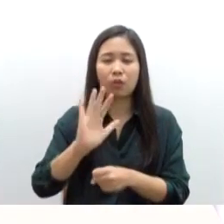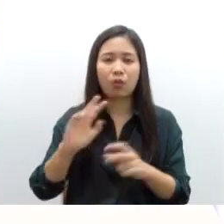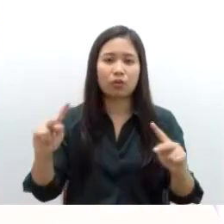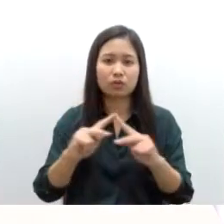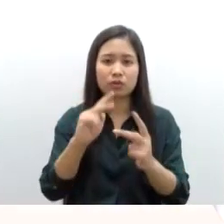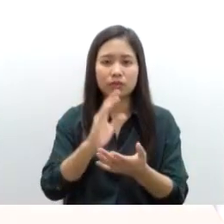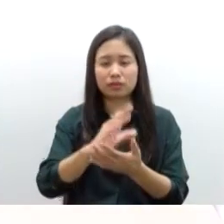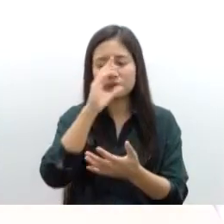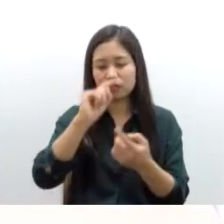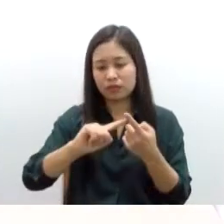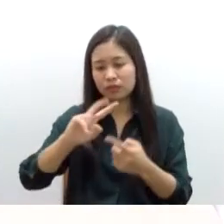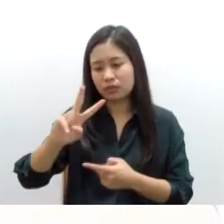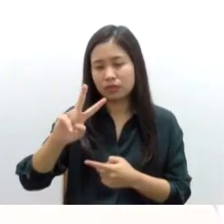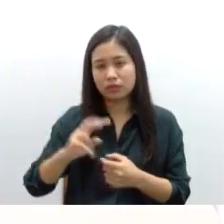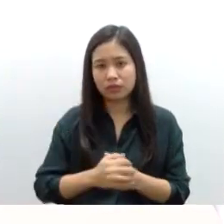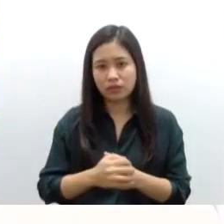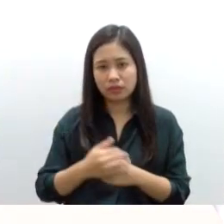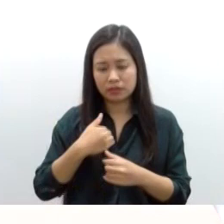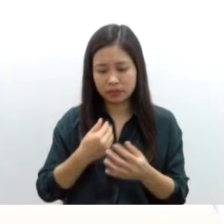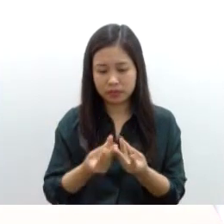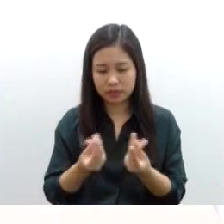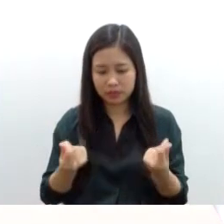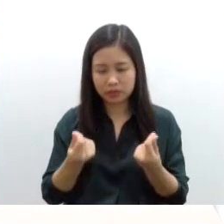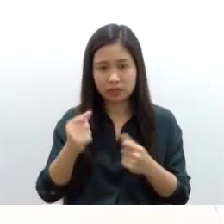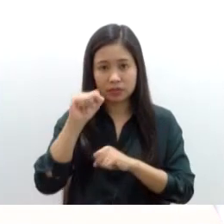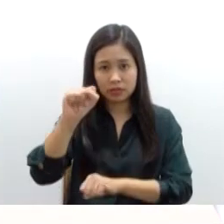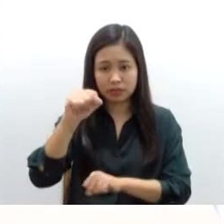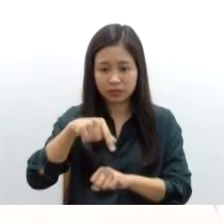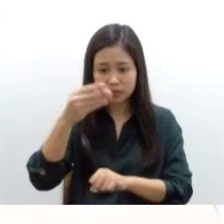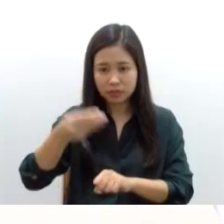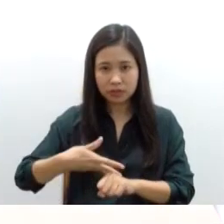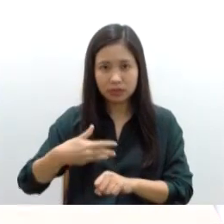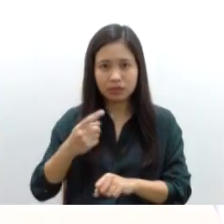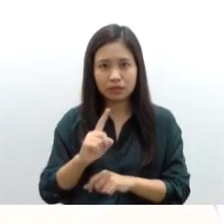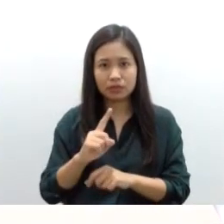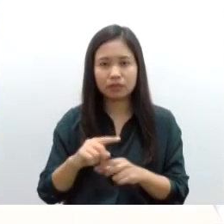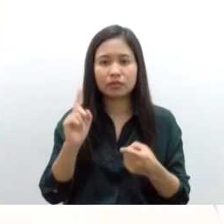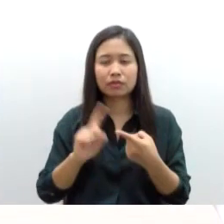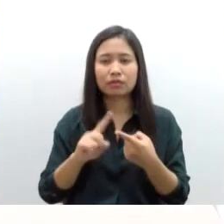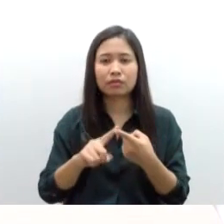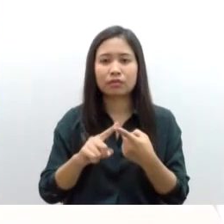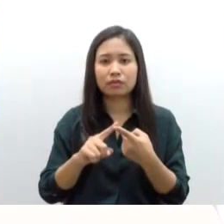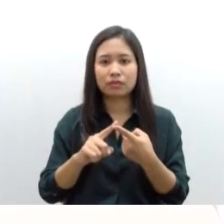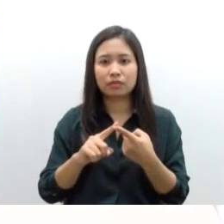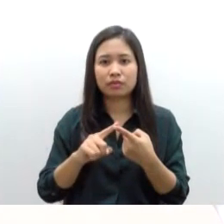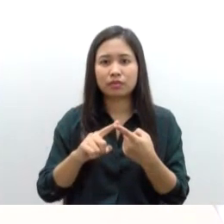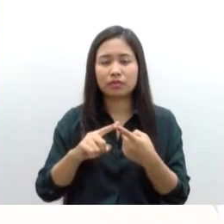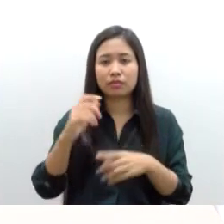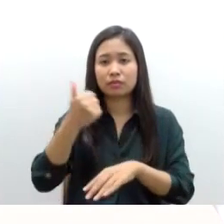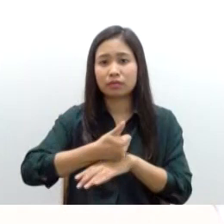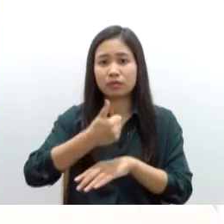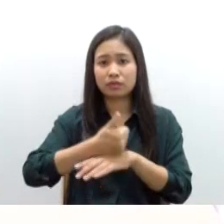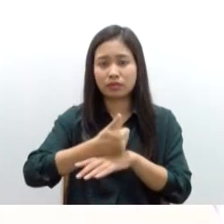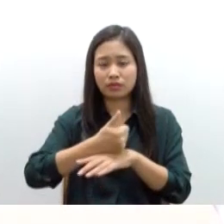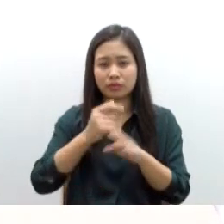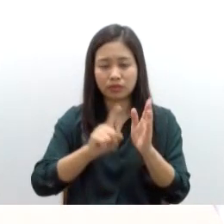ฉบับที่2นะครับโดยมีสาระสำคัญดังนี้นะครับข้อ1ผู้บริหารระดับสูงผู้บริห